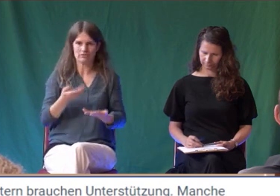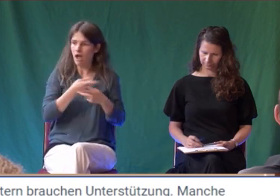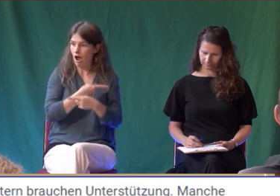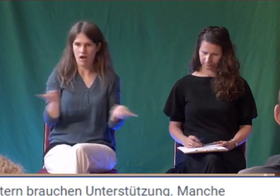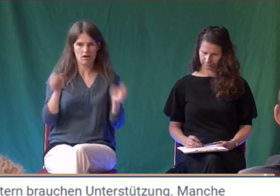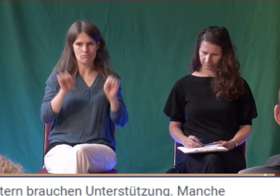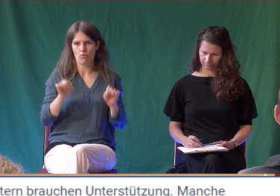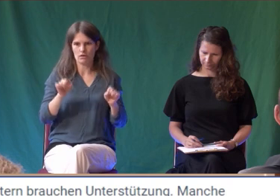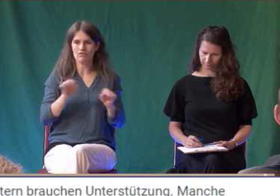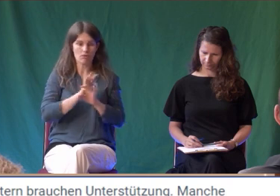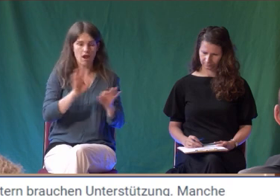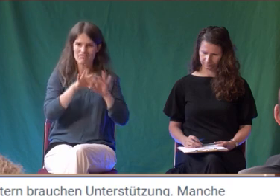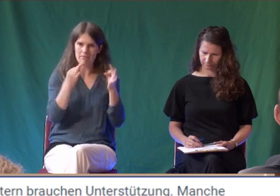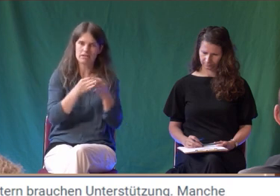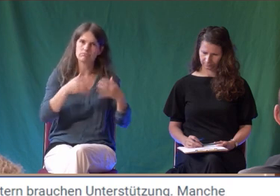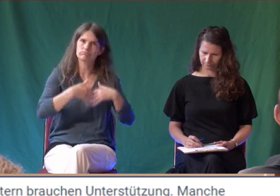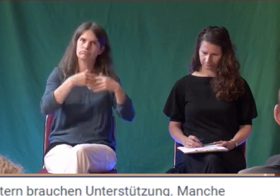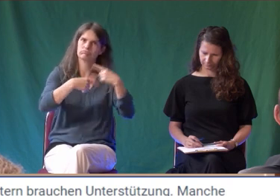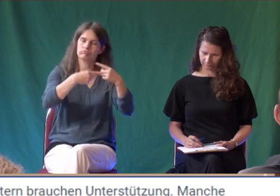gestalten zu können